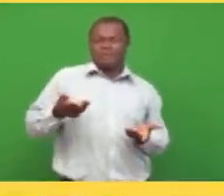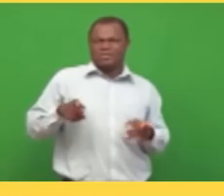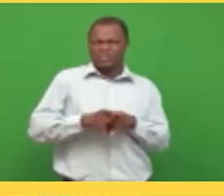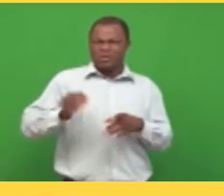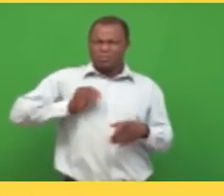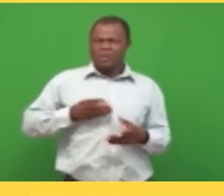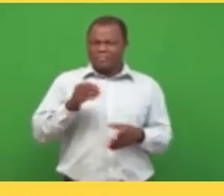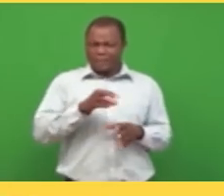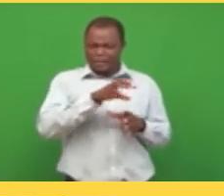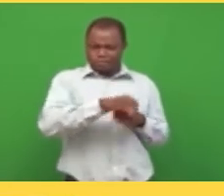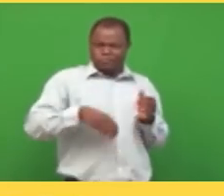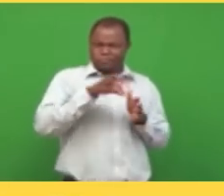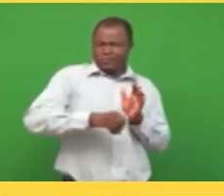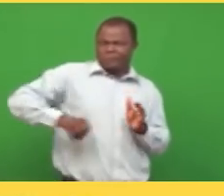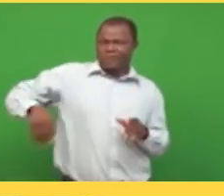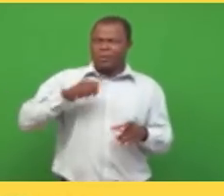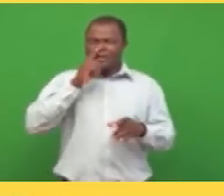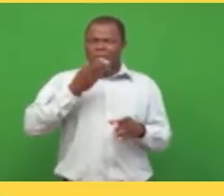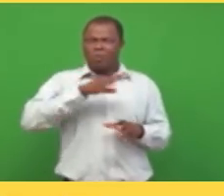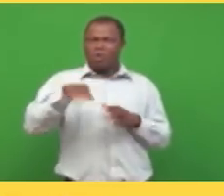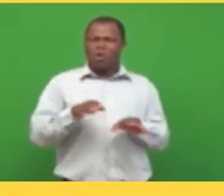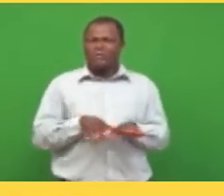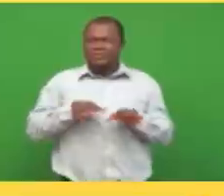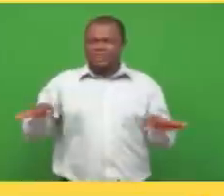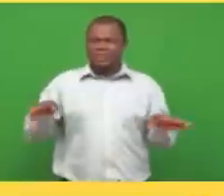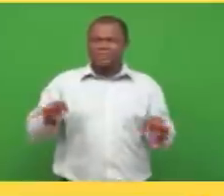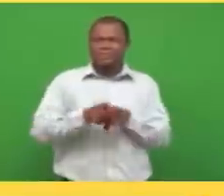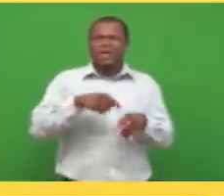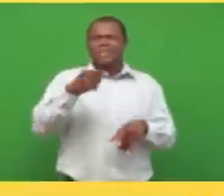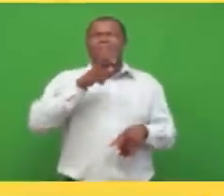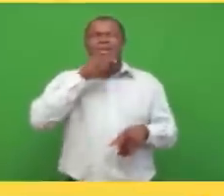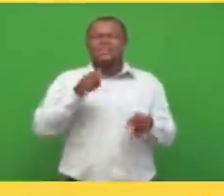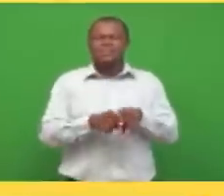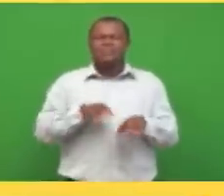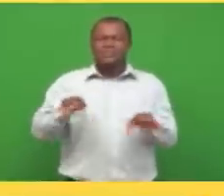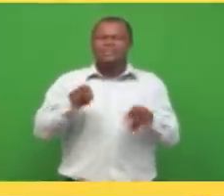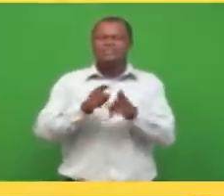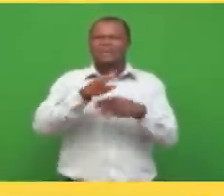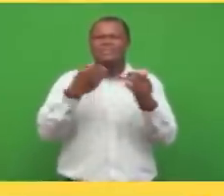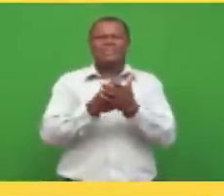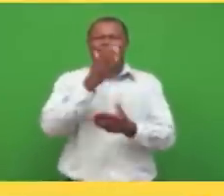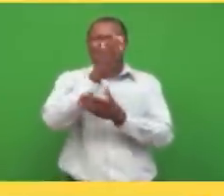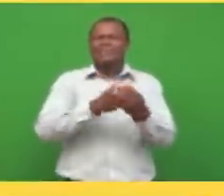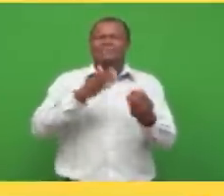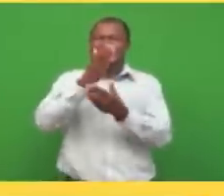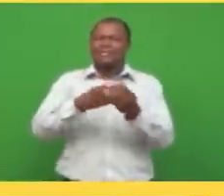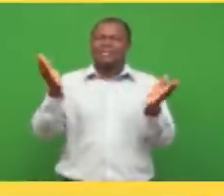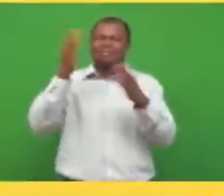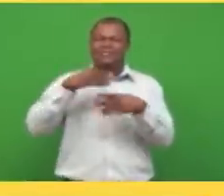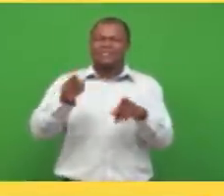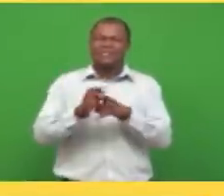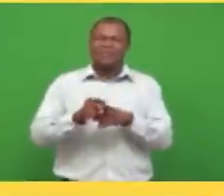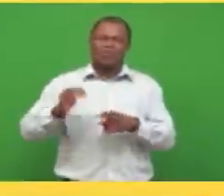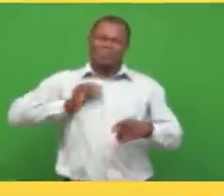rakati vana mai vari kutotora izvezvi kunozofa vanhu paya munozara ofa kana nehwiri zvakanyora zvezvatorwa ndiri kureva